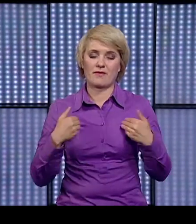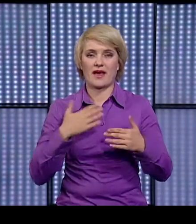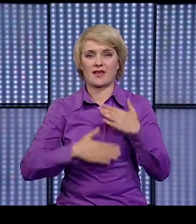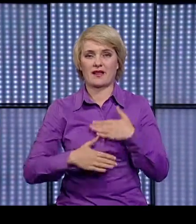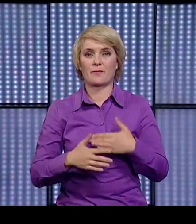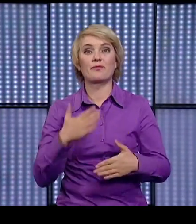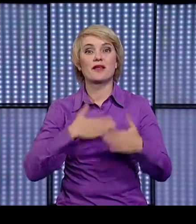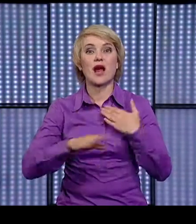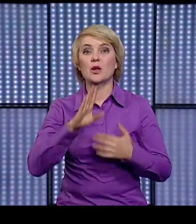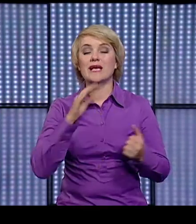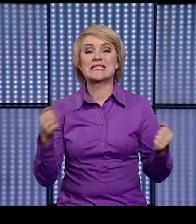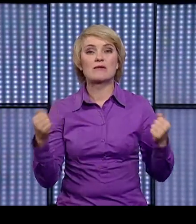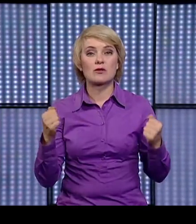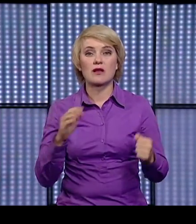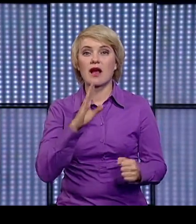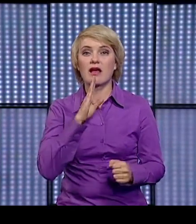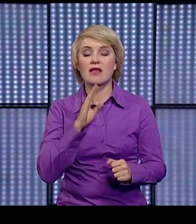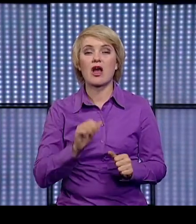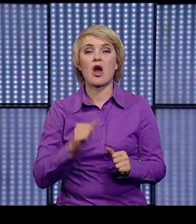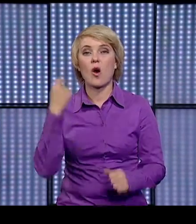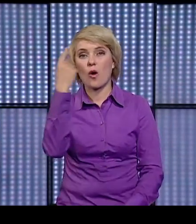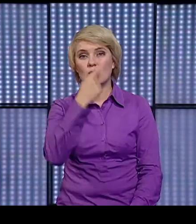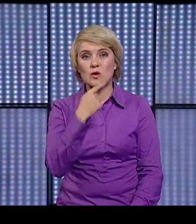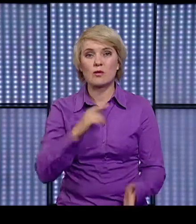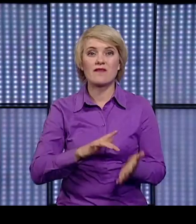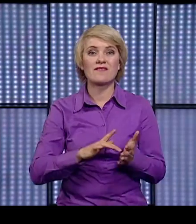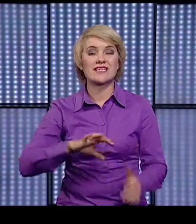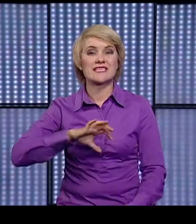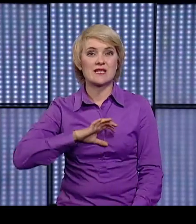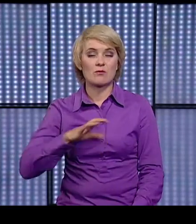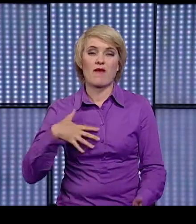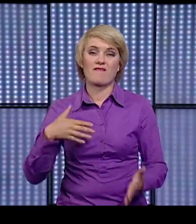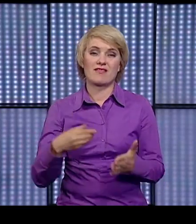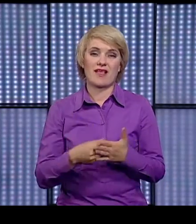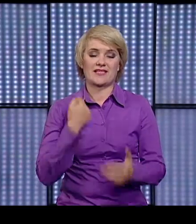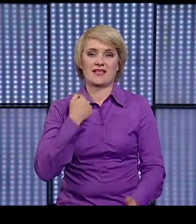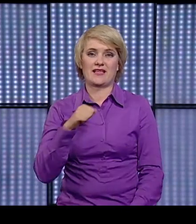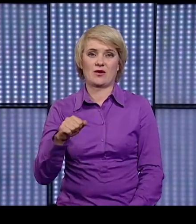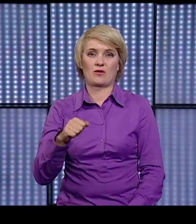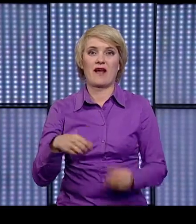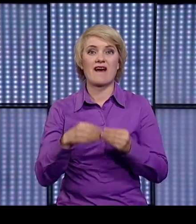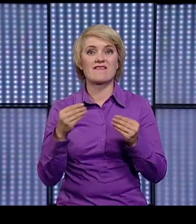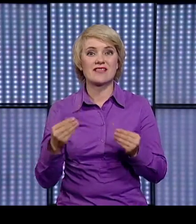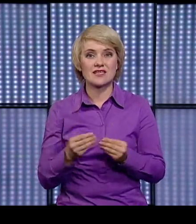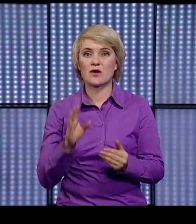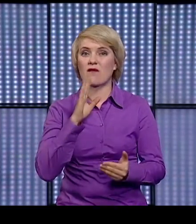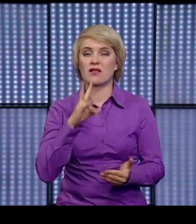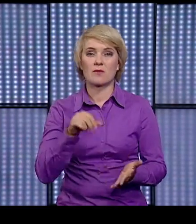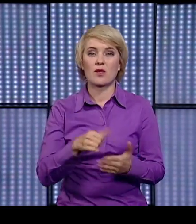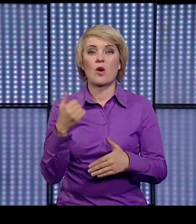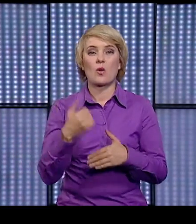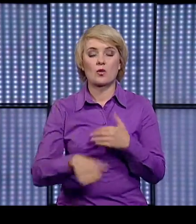Радує спортсменку і її особливе срібло з власним рекордом. Тим паче, що цього разу у диску вона не представлена. Вже